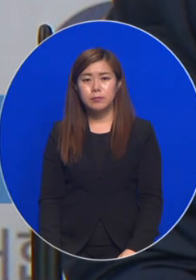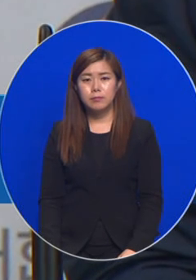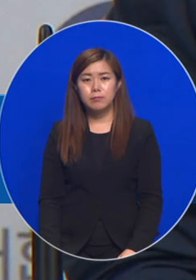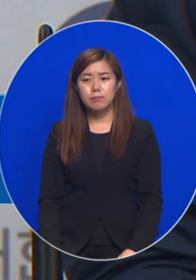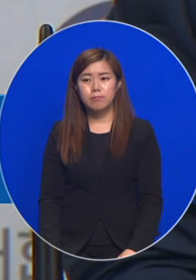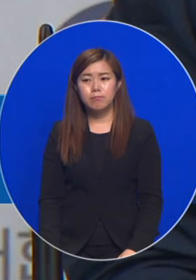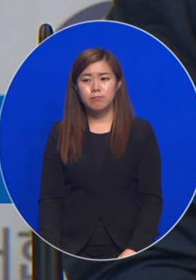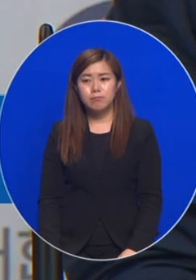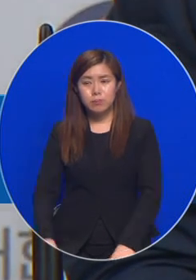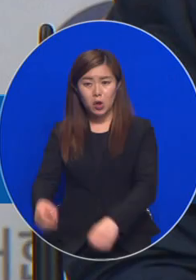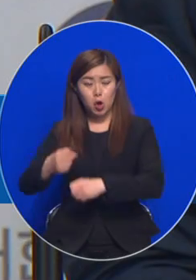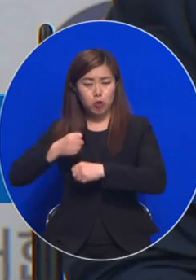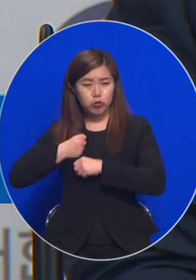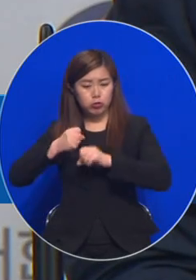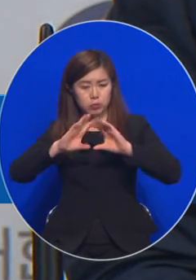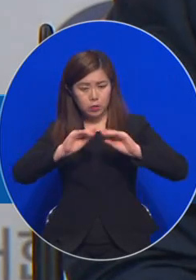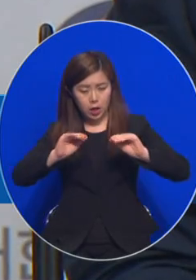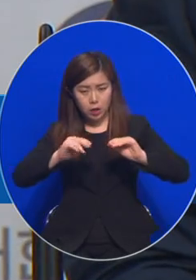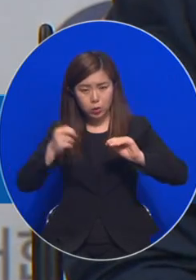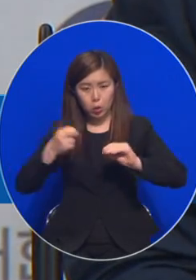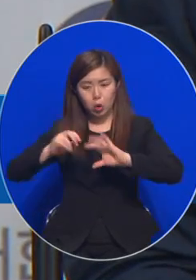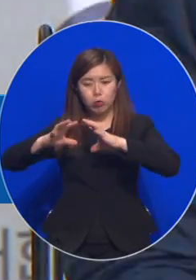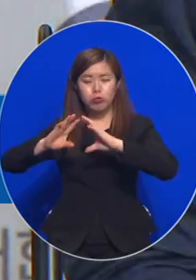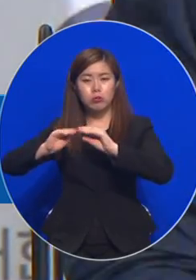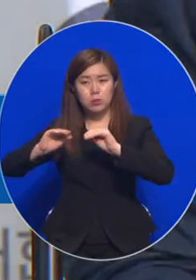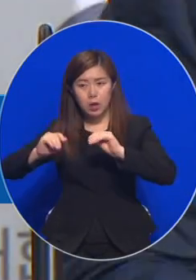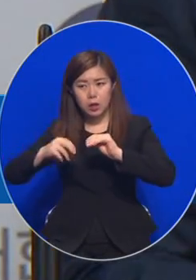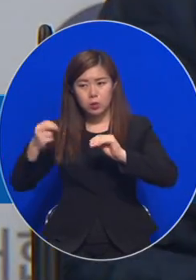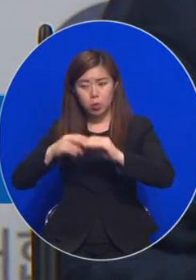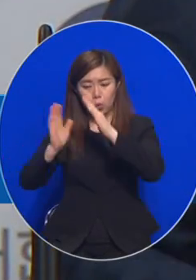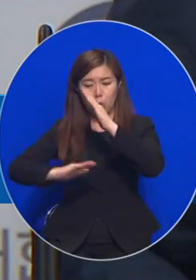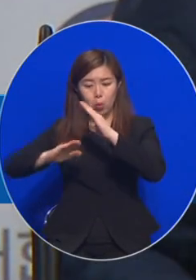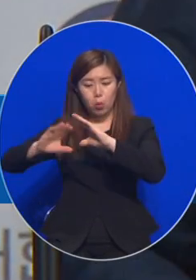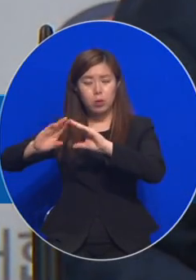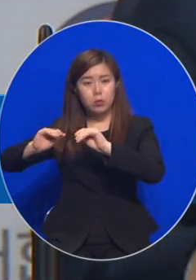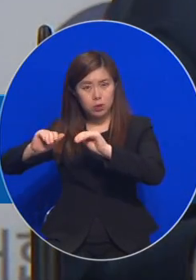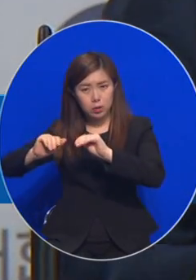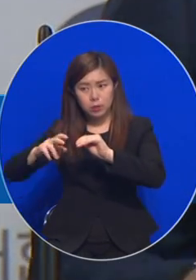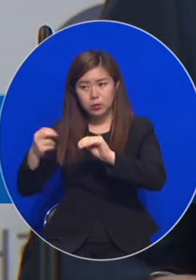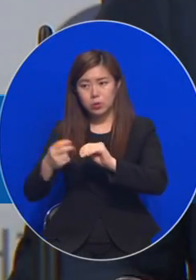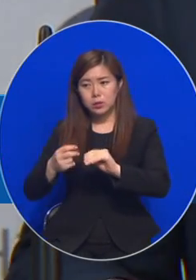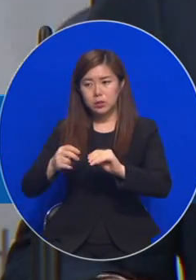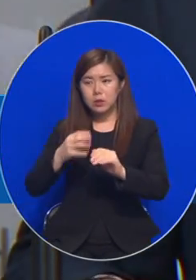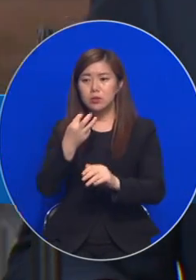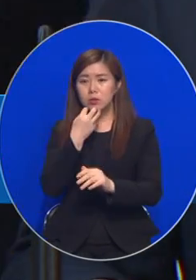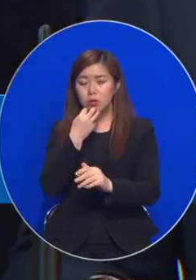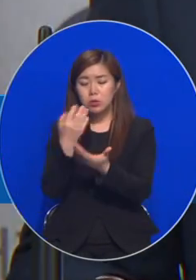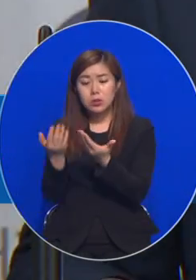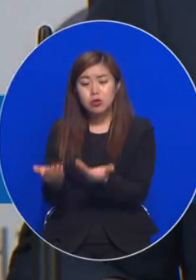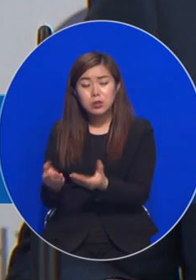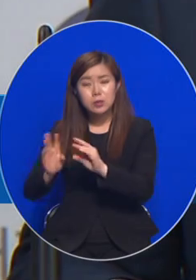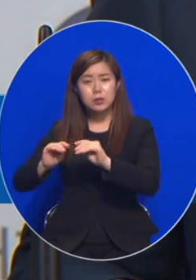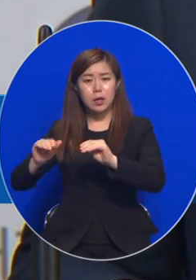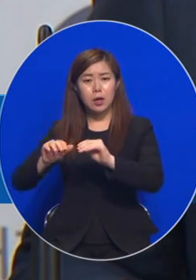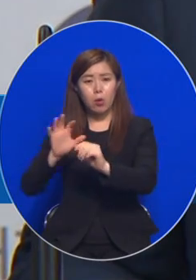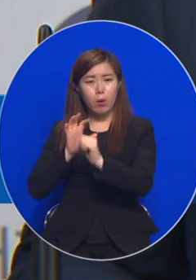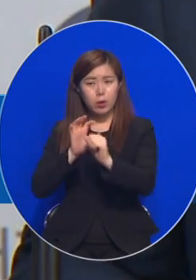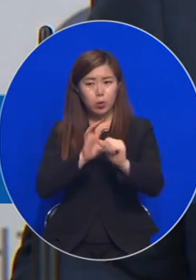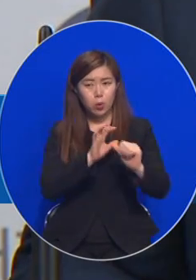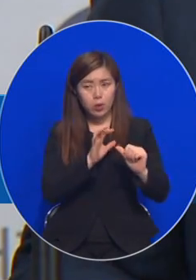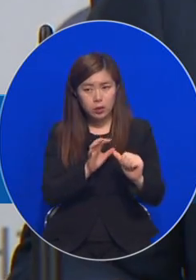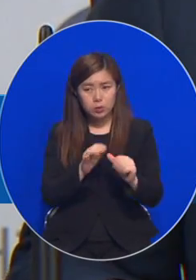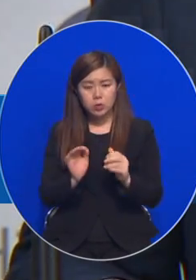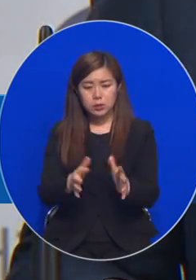정부는 군시설, 국유지와 공공기관 부지, 서울시 유휴부지 등을 최대한 활용하여 우수 입지